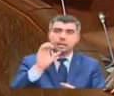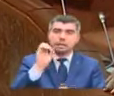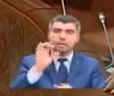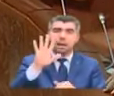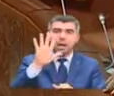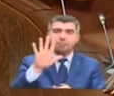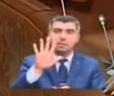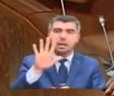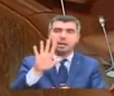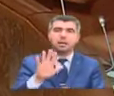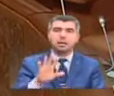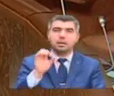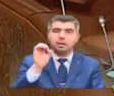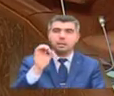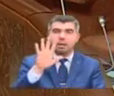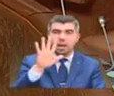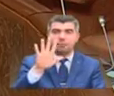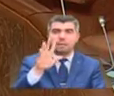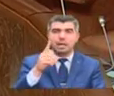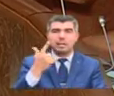05 للمواطنين ماشي ليكم نتوما،